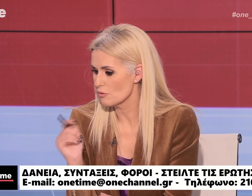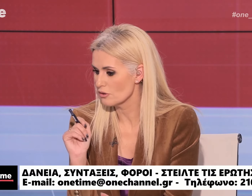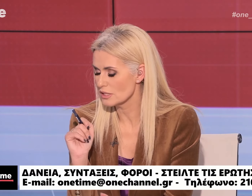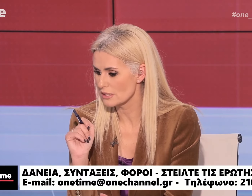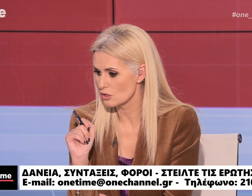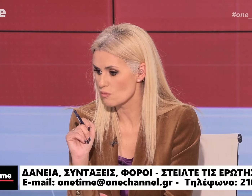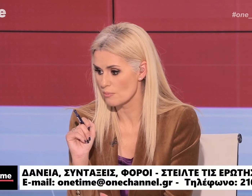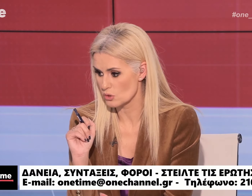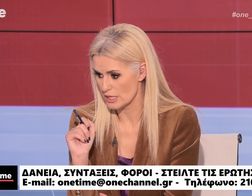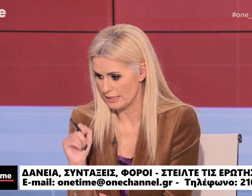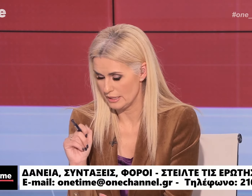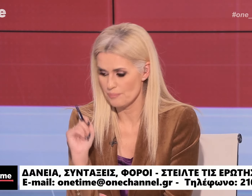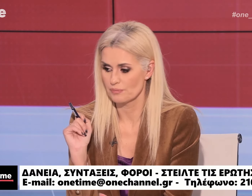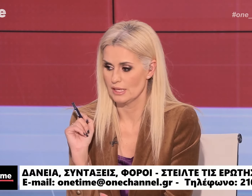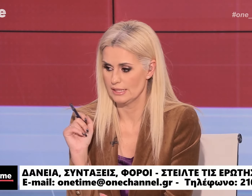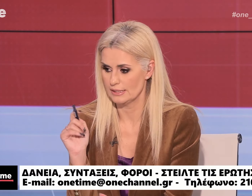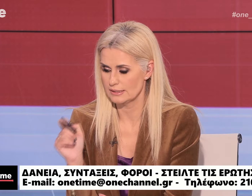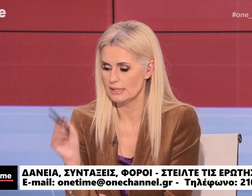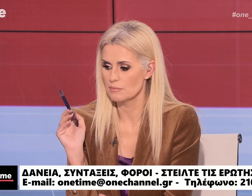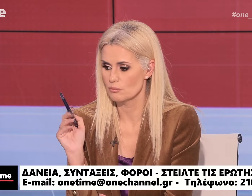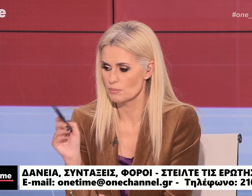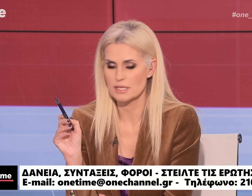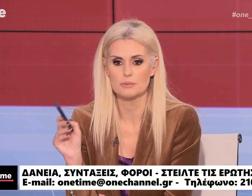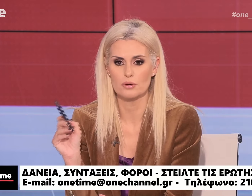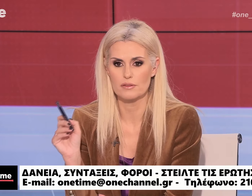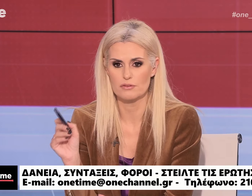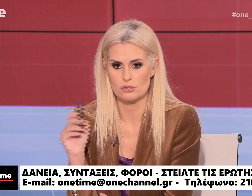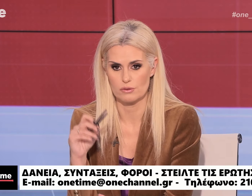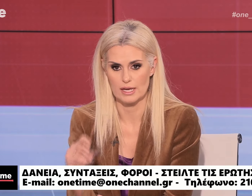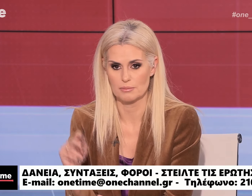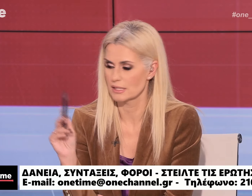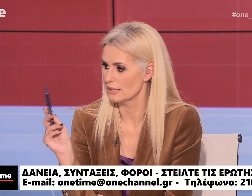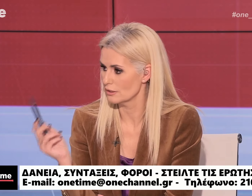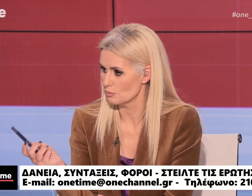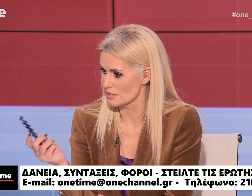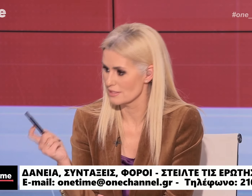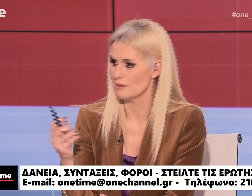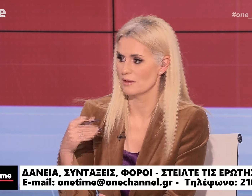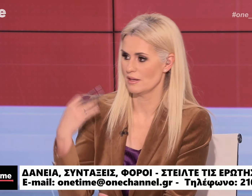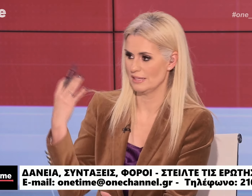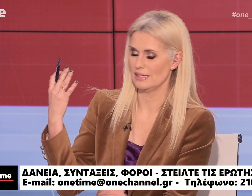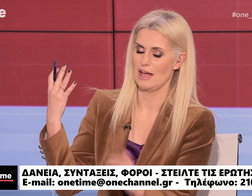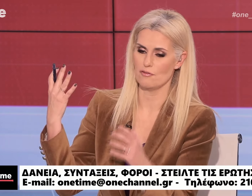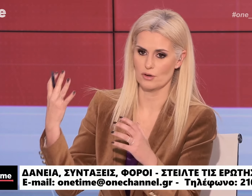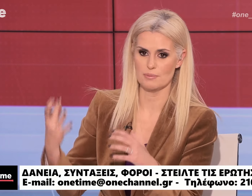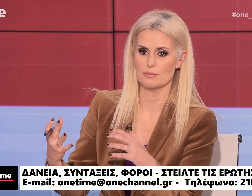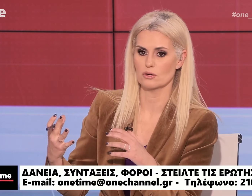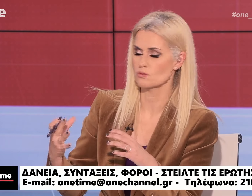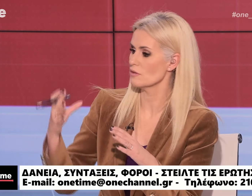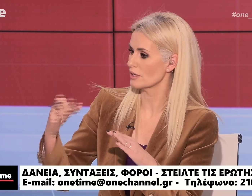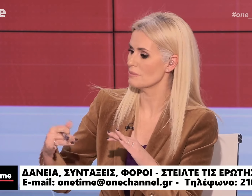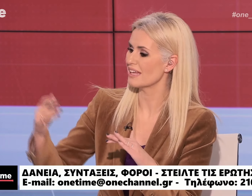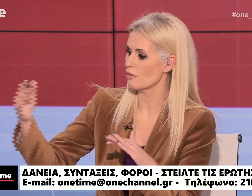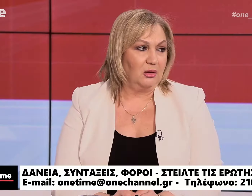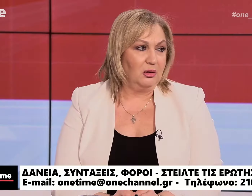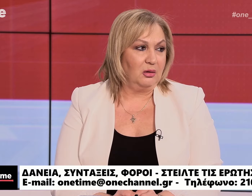Μαργαρίτα μου, θέλω να ξεκινήσουμε από σένα, γιατί μου είπες κάτι πολύ ενδιαφέρον στο διάλειμμα και καλύτερα να το πεις εσύ. Ναι. Γιατί αφορά πάρα πολύ κόσμο,